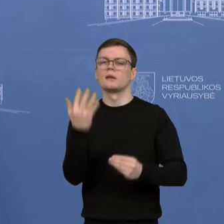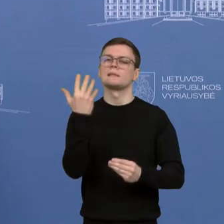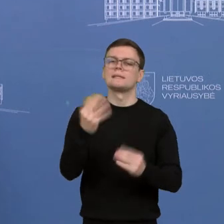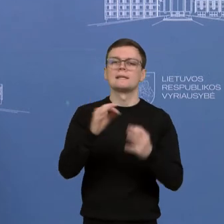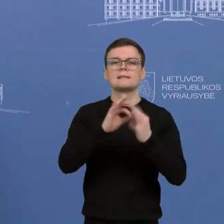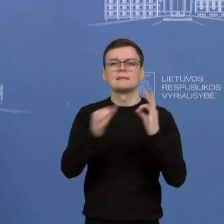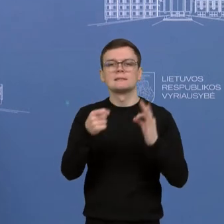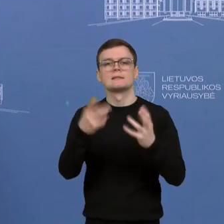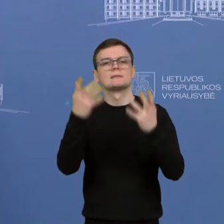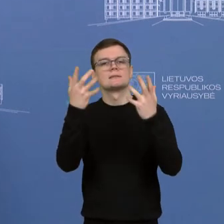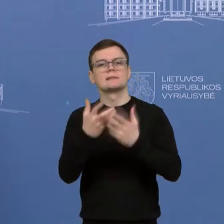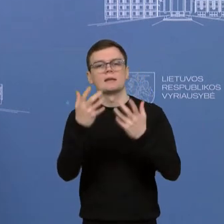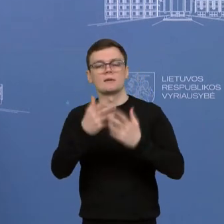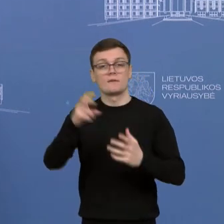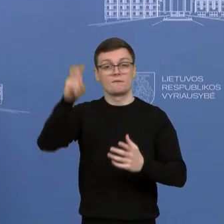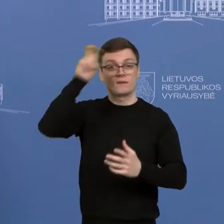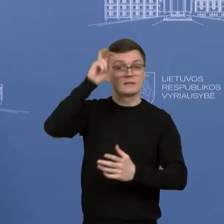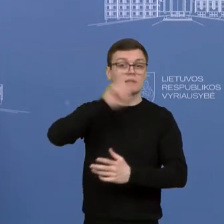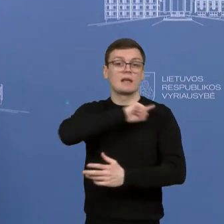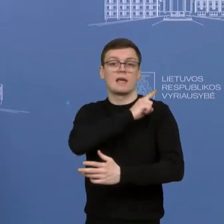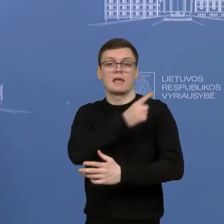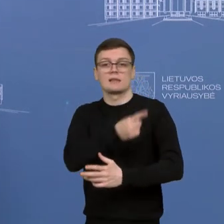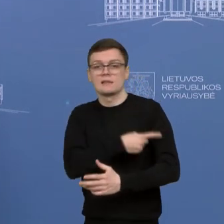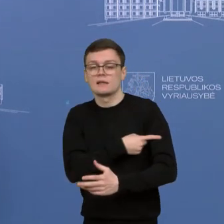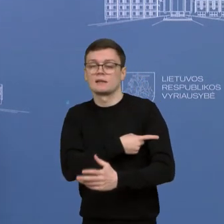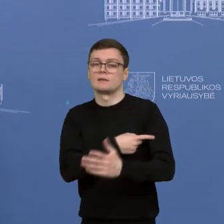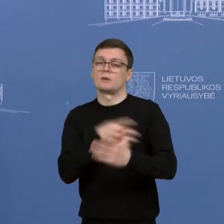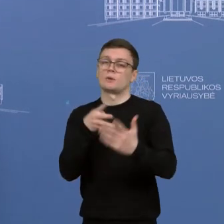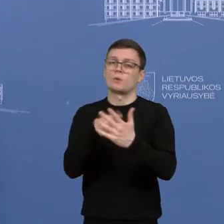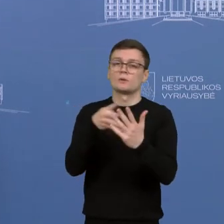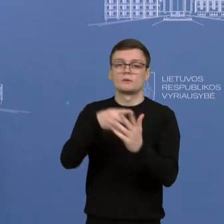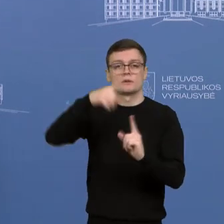suskaičiuotų valstybinė energetikos reguliavimo taryba.